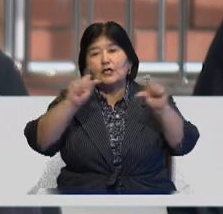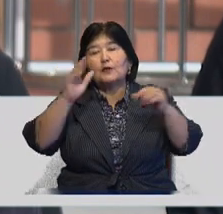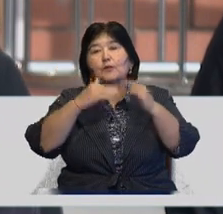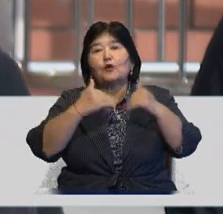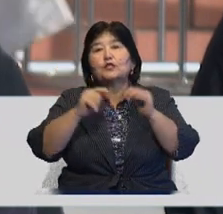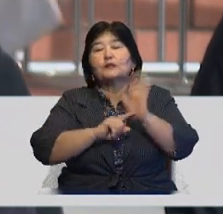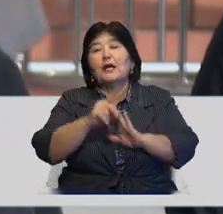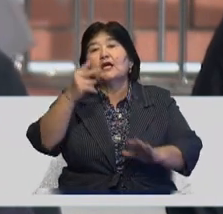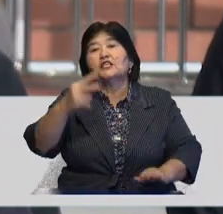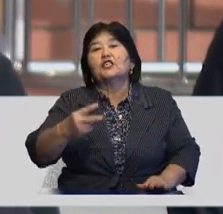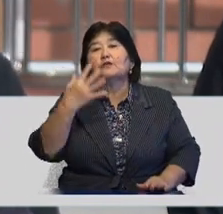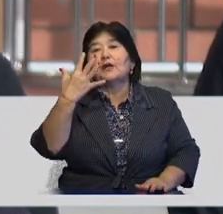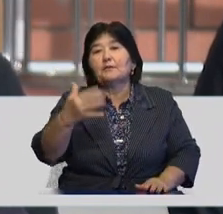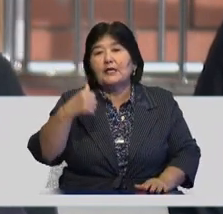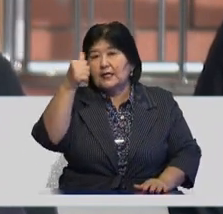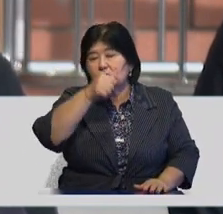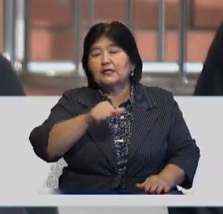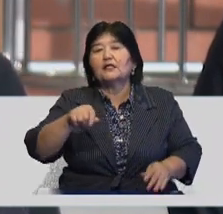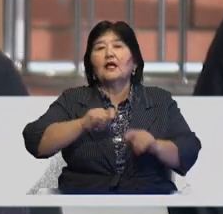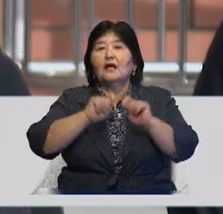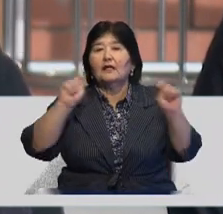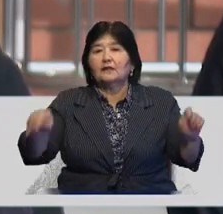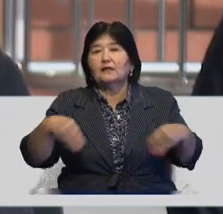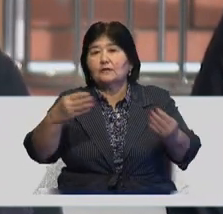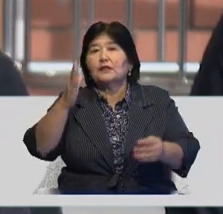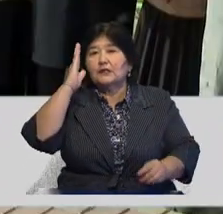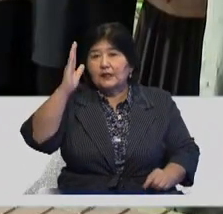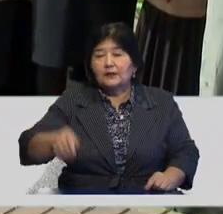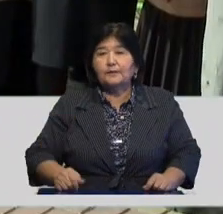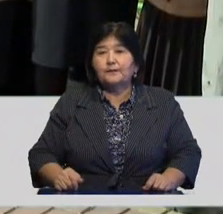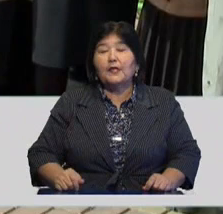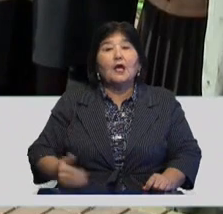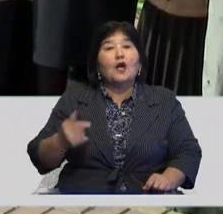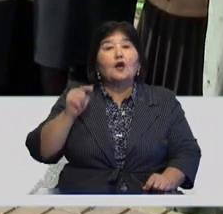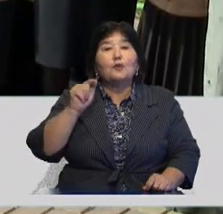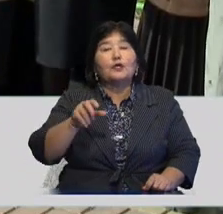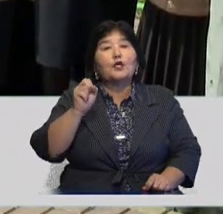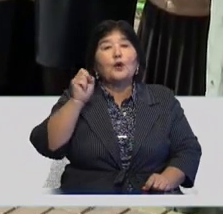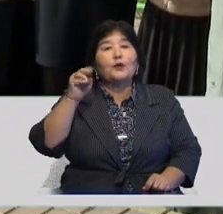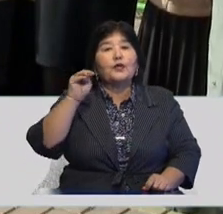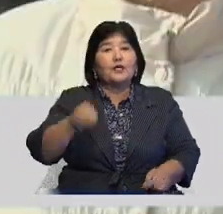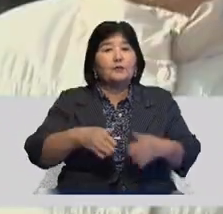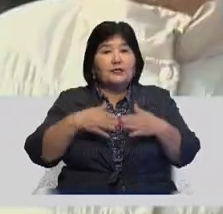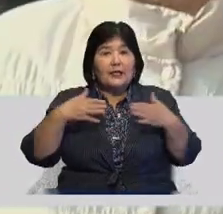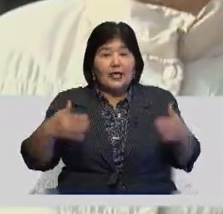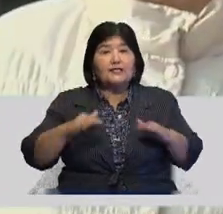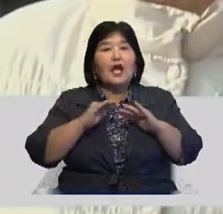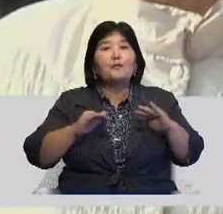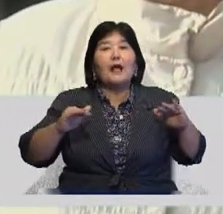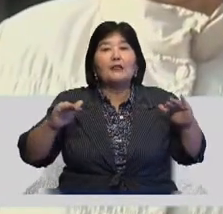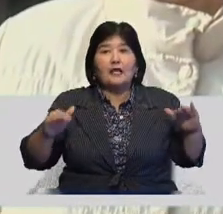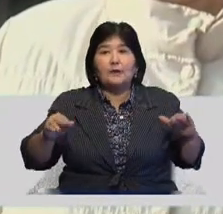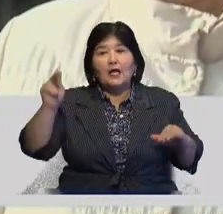басталып, бұл 25-ші жылы ел игілігіне пайдалануға берілетін болады. Бұнда 12 мыңнан астам